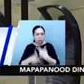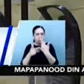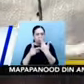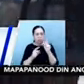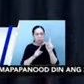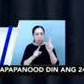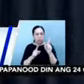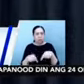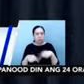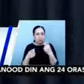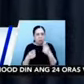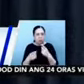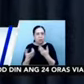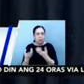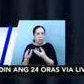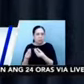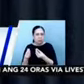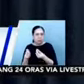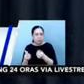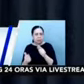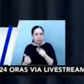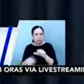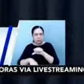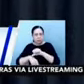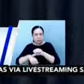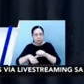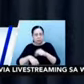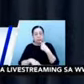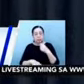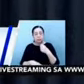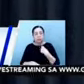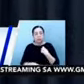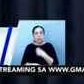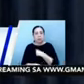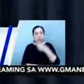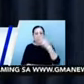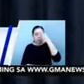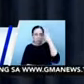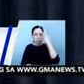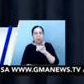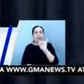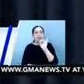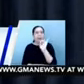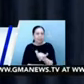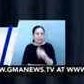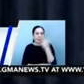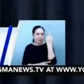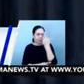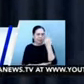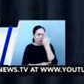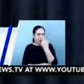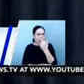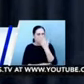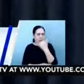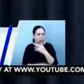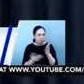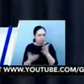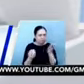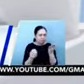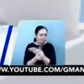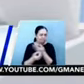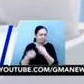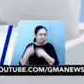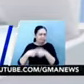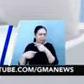sa operasyon. Ayon kay Senator Bato de la Rosa, ito raw ang naging mitsa ng planong patalsikin sa pwesto si Zubiri bilang Senate